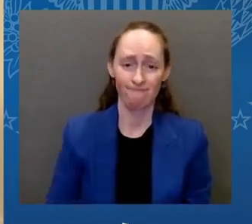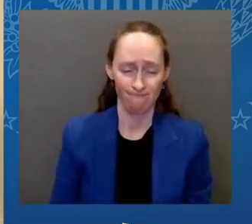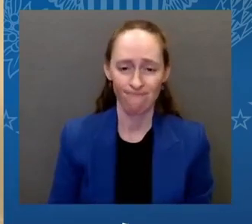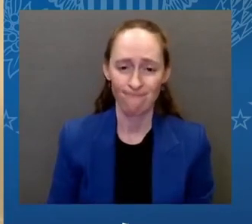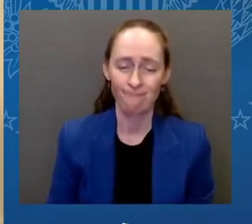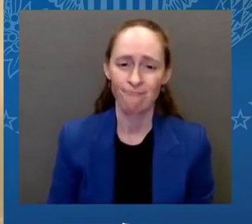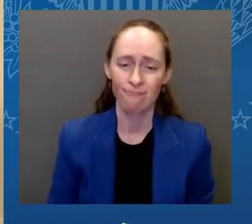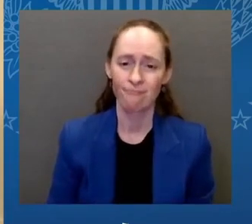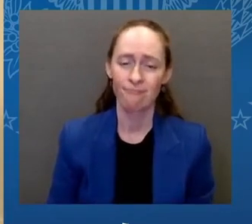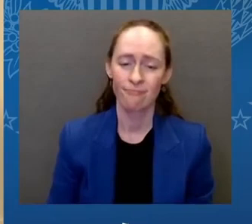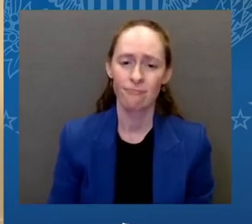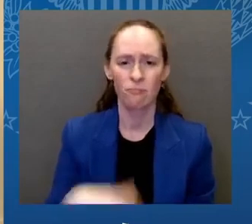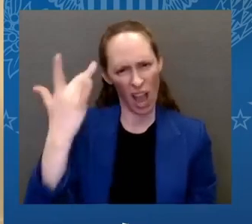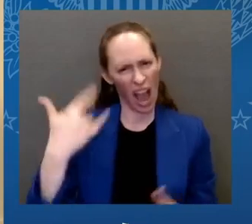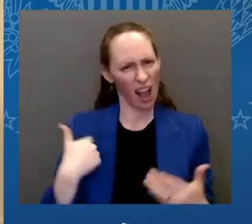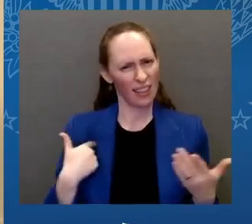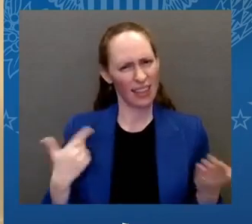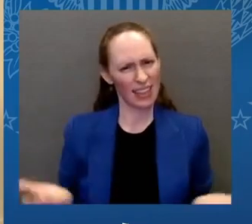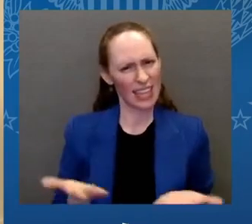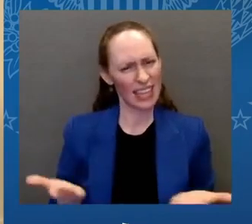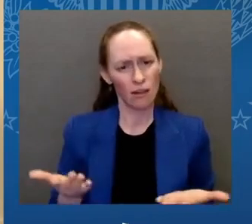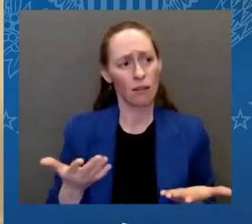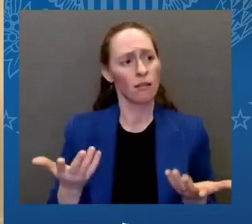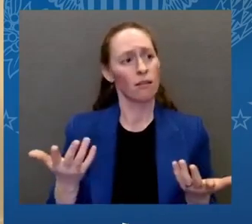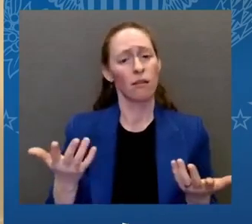робить так багато для України. Я дякую вам всім за це.